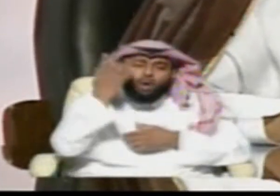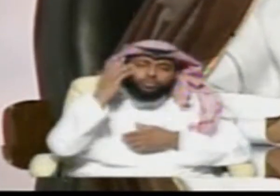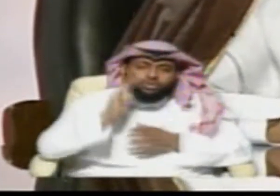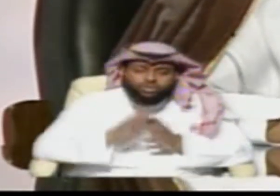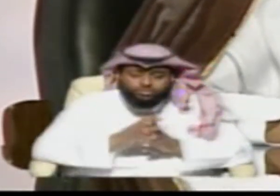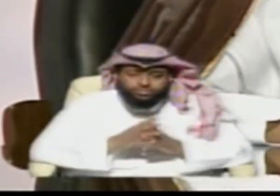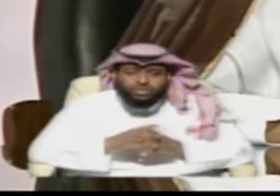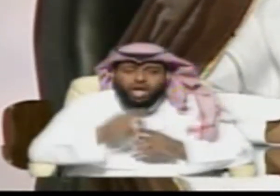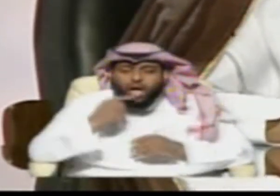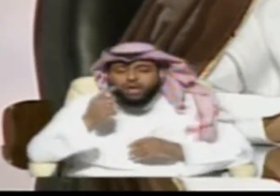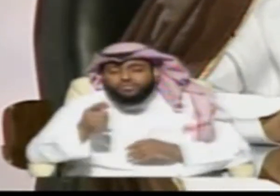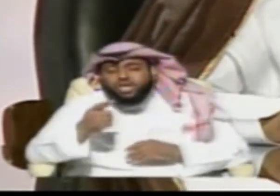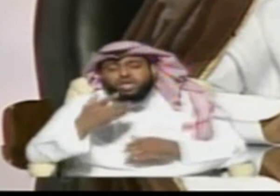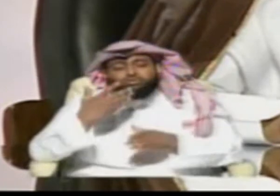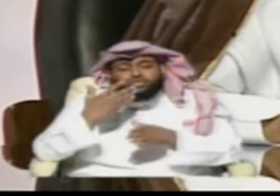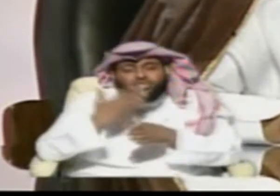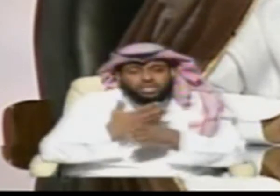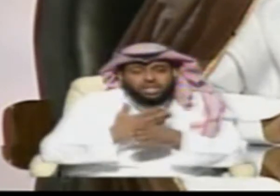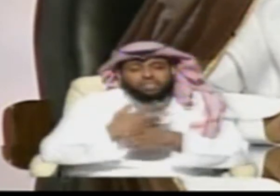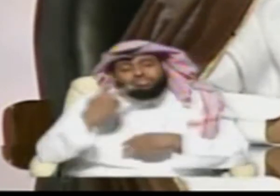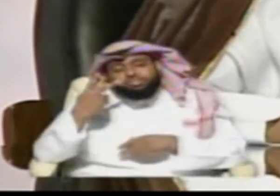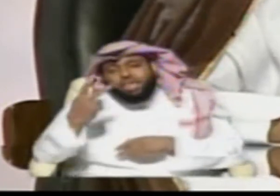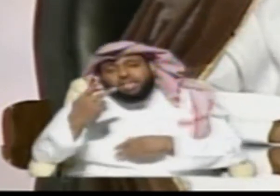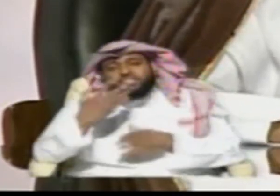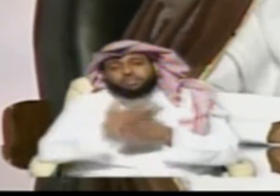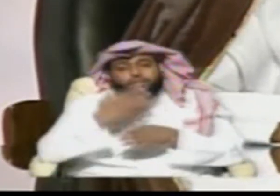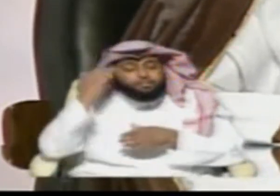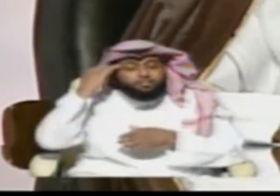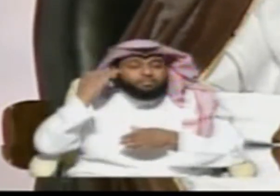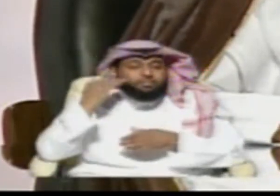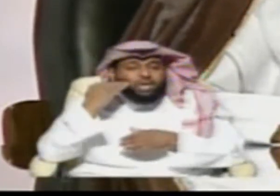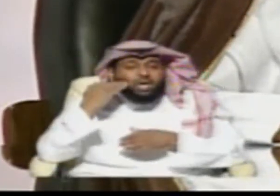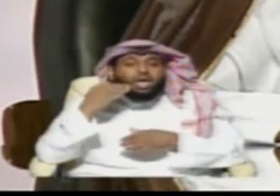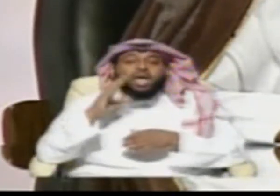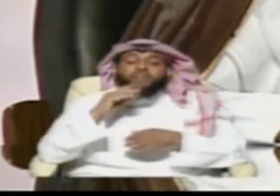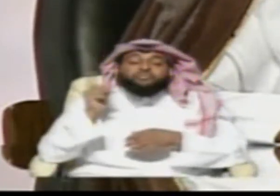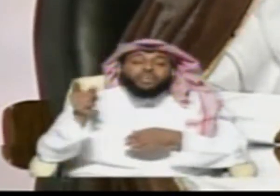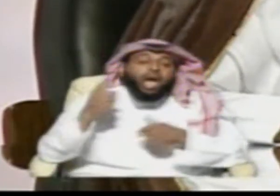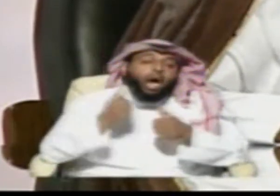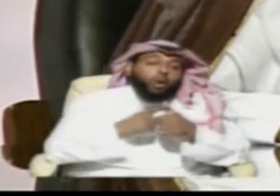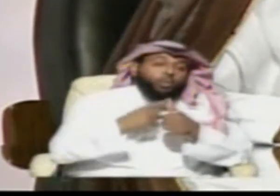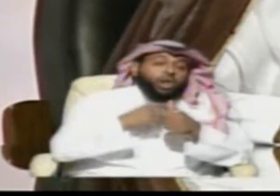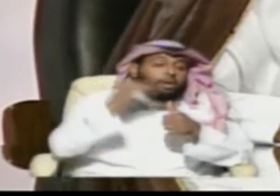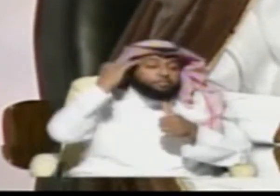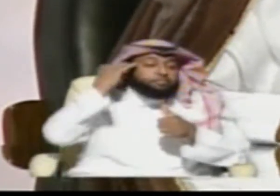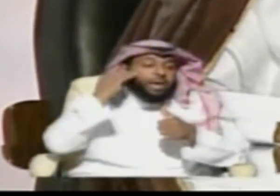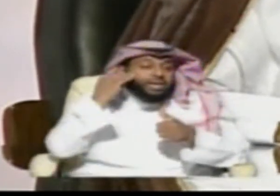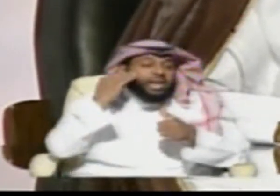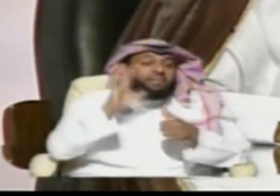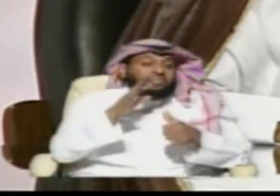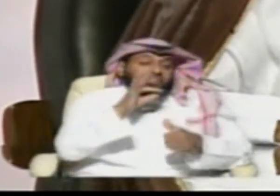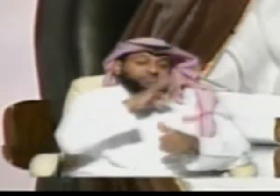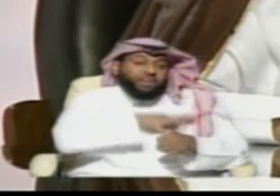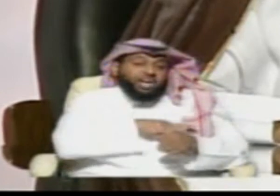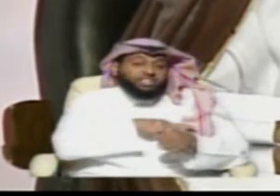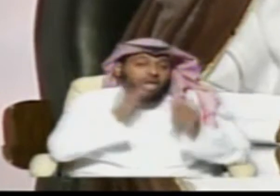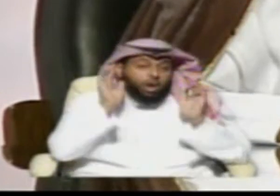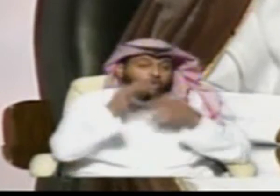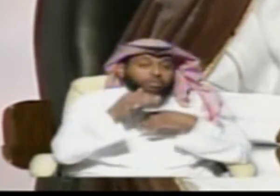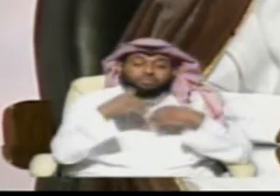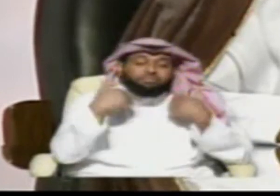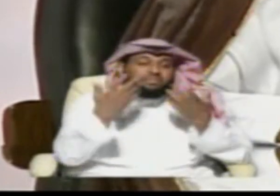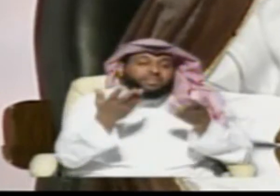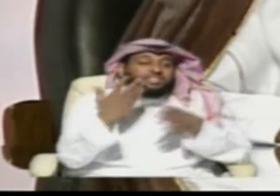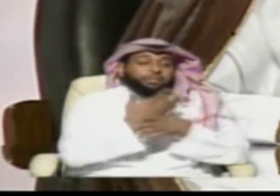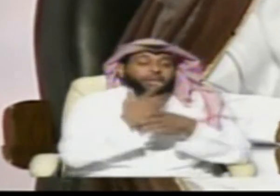قوله وأمرنا أن يعتزلن المصلى لعدم حاجتهن إلى القرب من الرجال في الصلاة كما